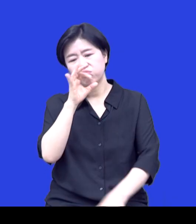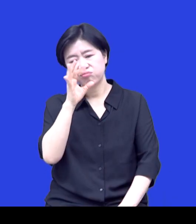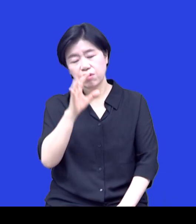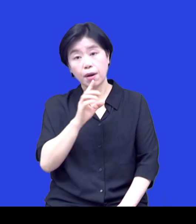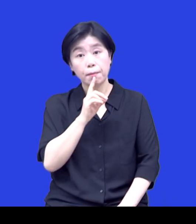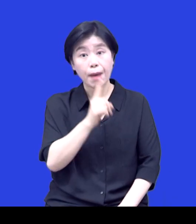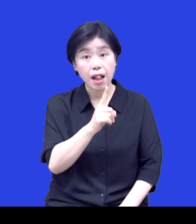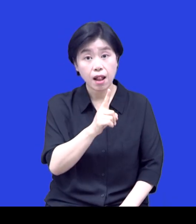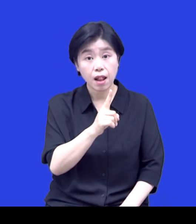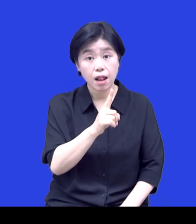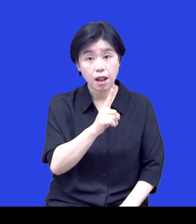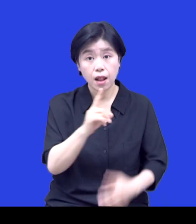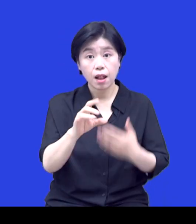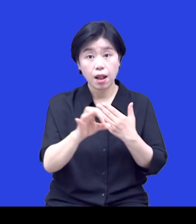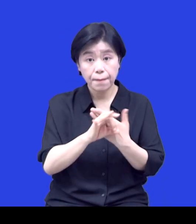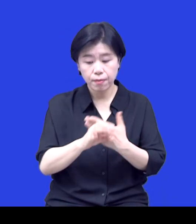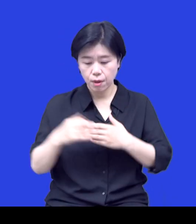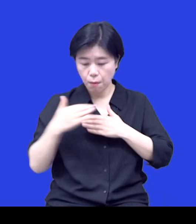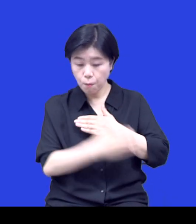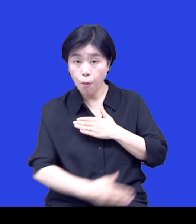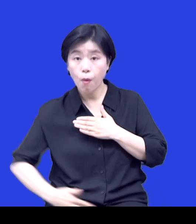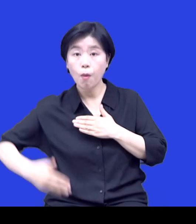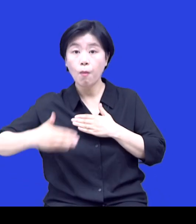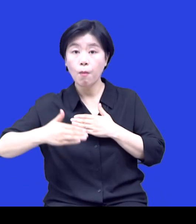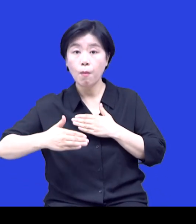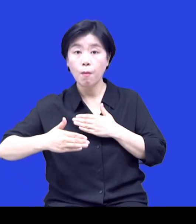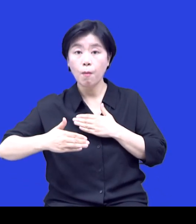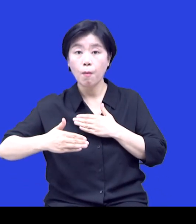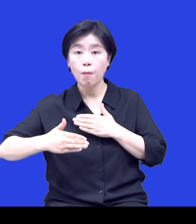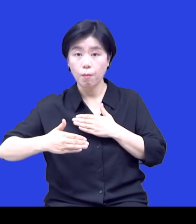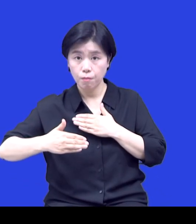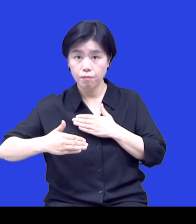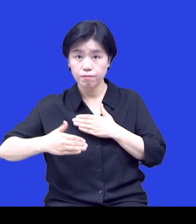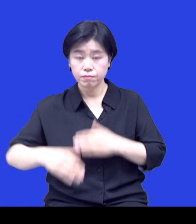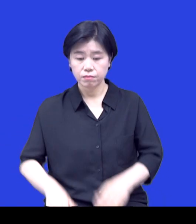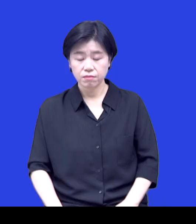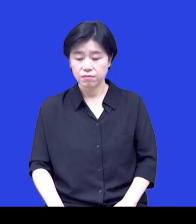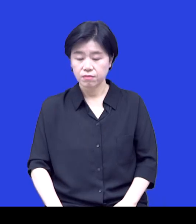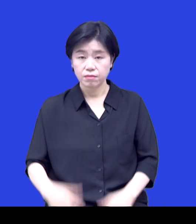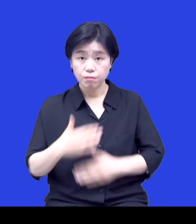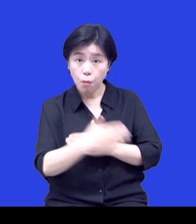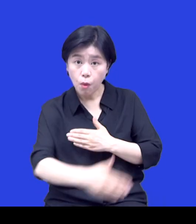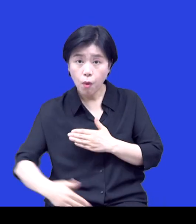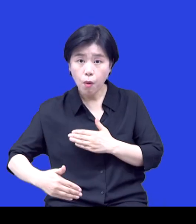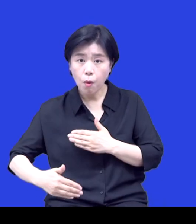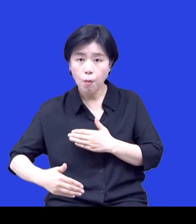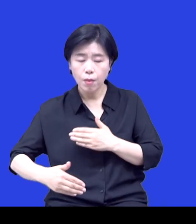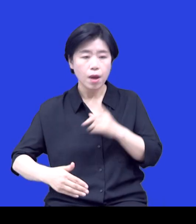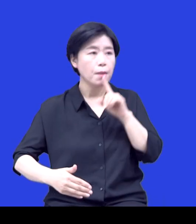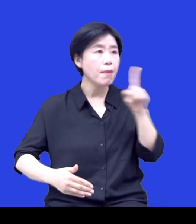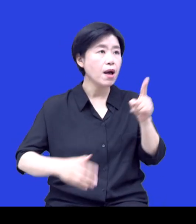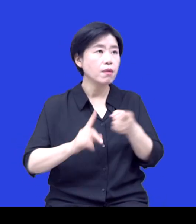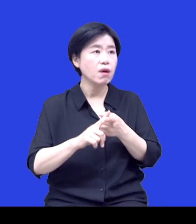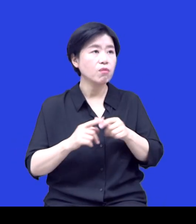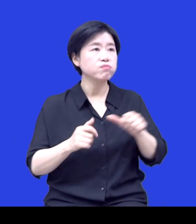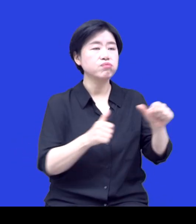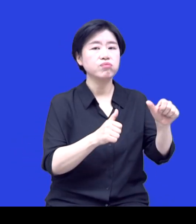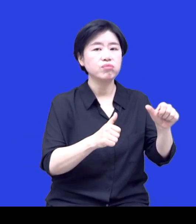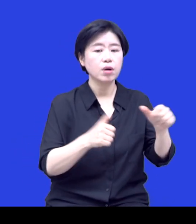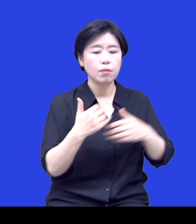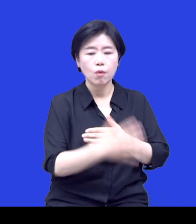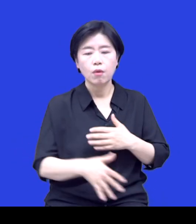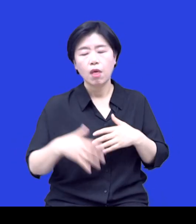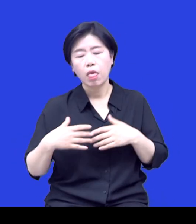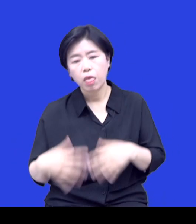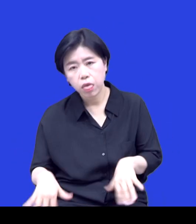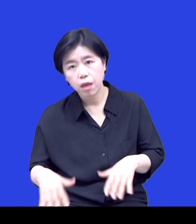말을 하잖아요. 그러면 다른 몸의 신경 구간들이 야 사령부에서 하는 말 들었지? 우리 이제 늙었대,